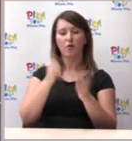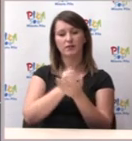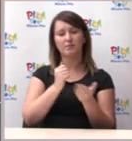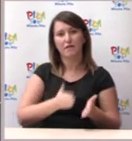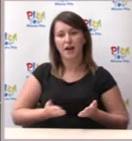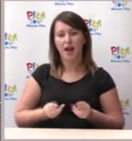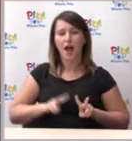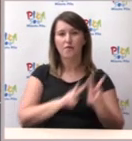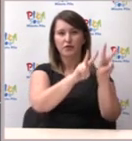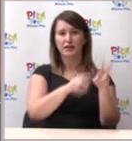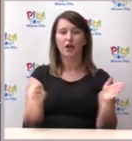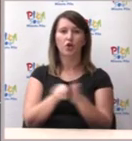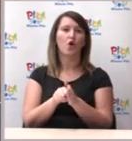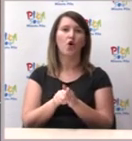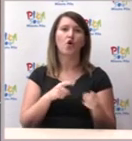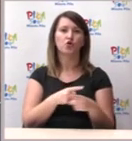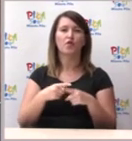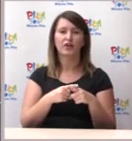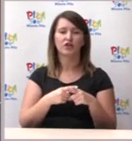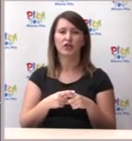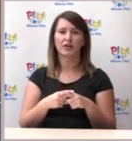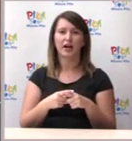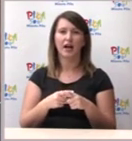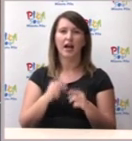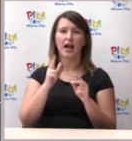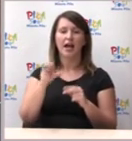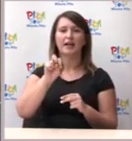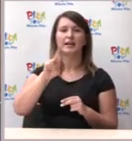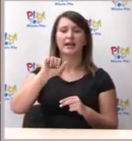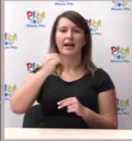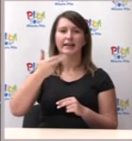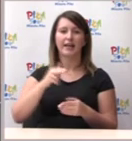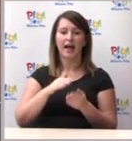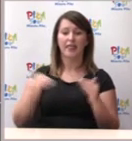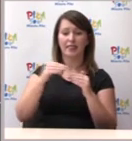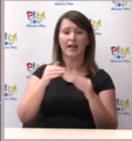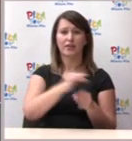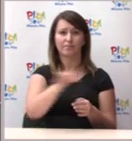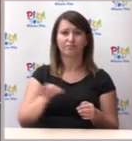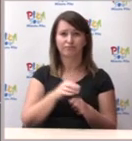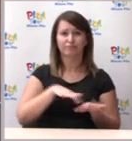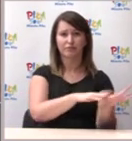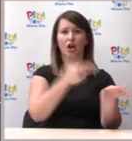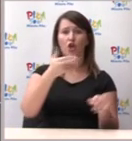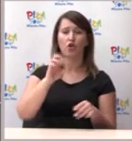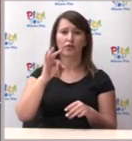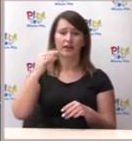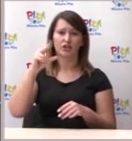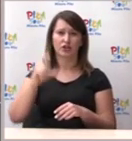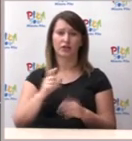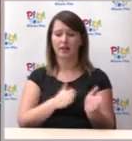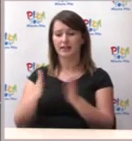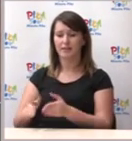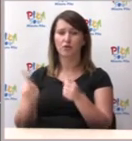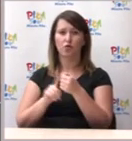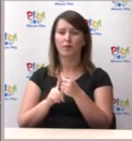gminy Piła do stowarzyszenia Lokalna Grupa Działania Krajna nad Notecią. W punkcie szóstym Rada debatowała i przyjęła uchwałę w sprawie